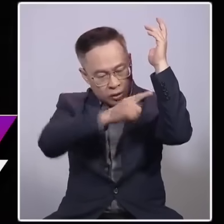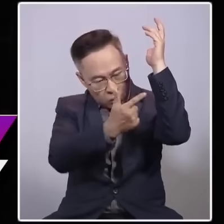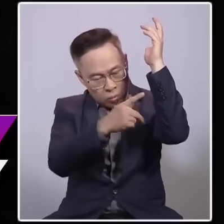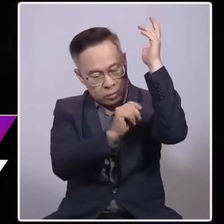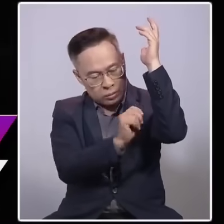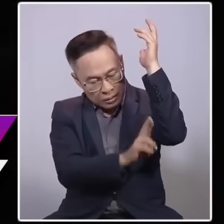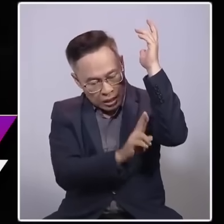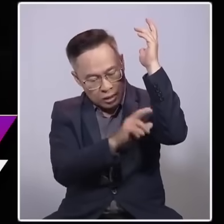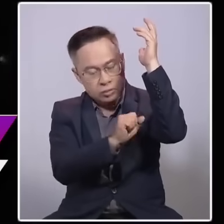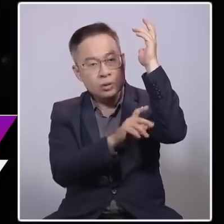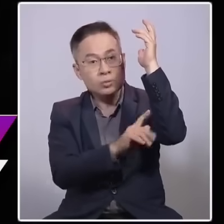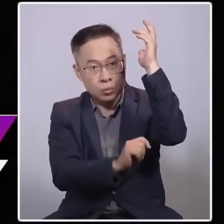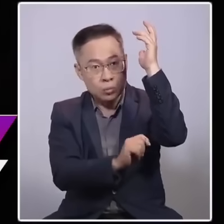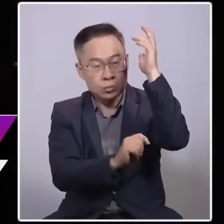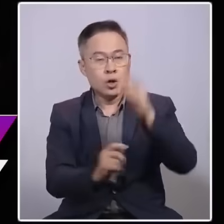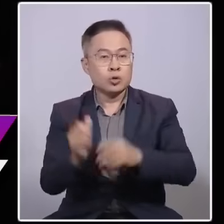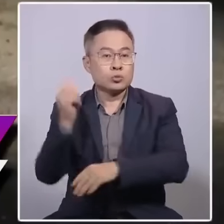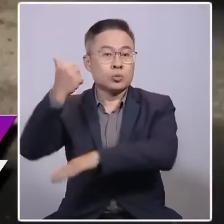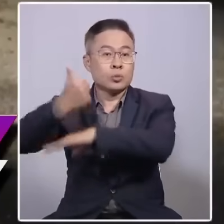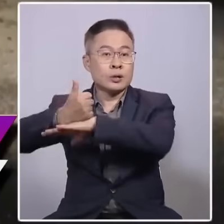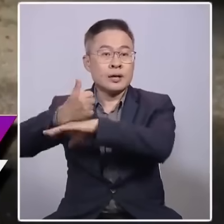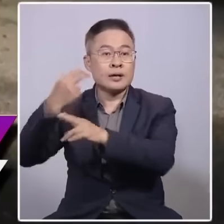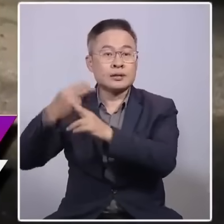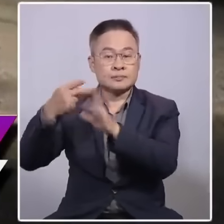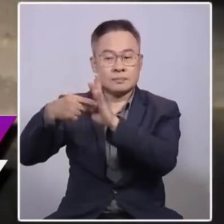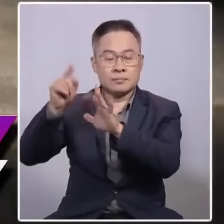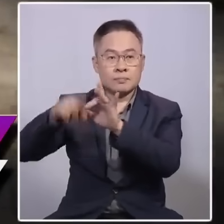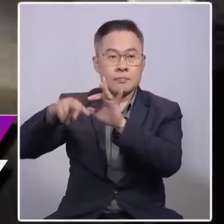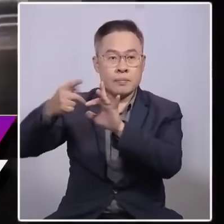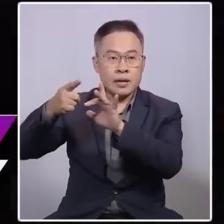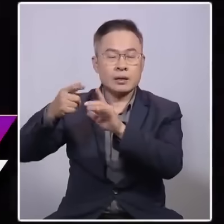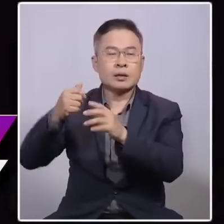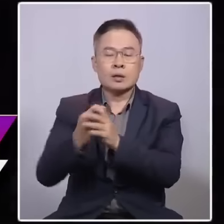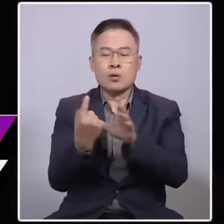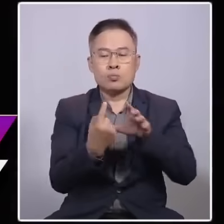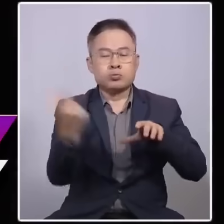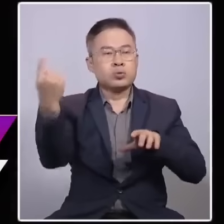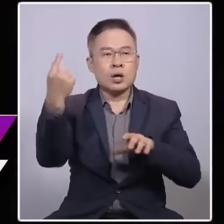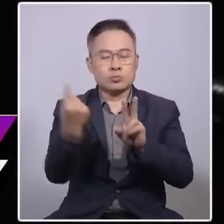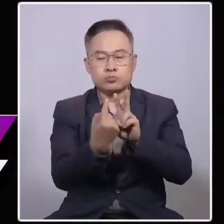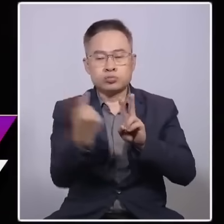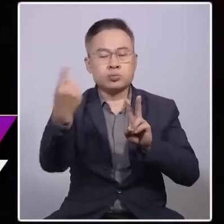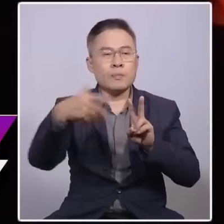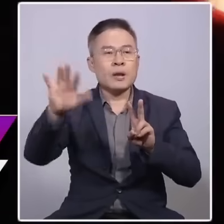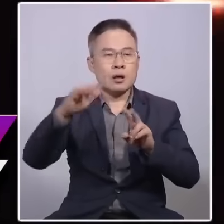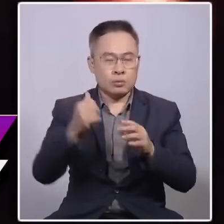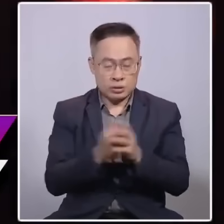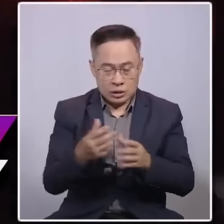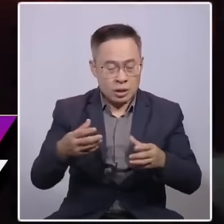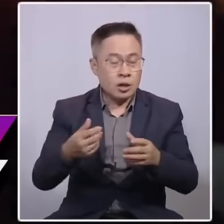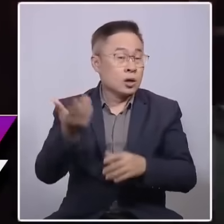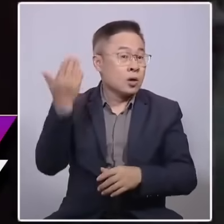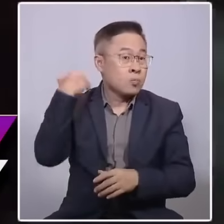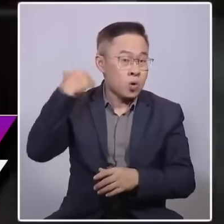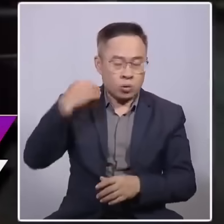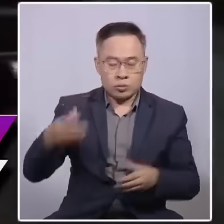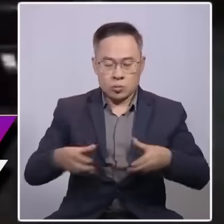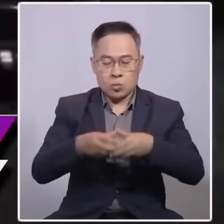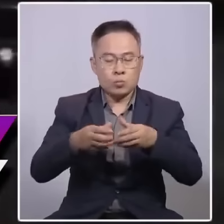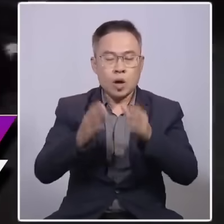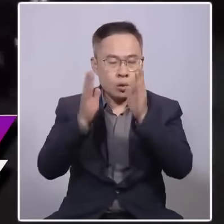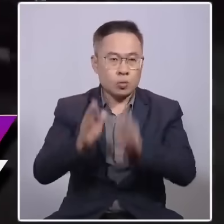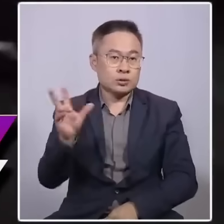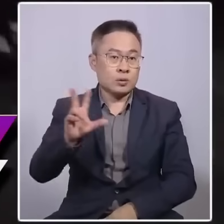ระหว่างที่อยู่ช่วงรอยต่อของจังหวัดพัทลุงแล้วก็จังหวัดสตูนด้วยตำรวจสอบเค้นนานเลยนะคะกว่า 2ชั่วโมงค่ะก็ถือว่าให้